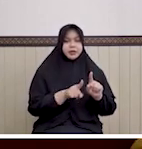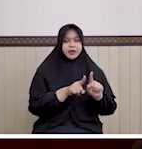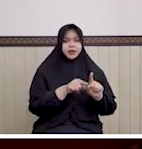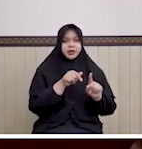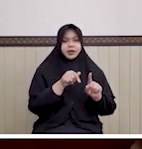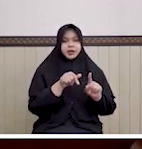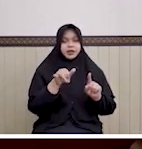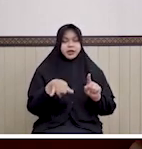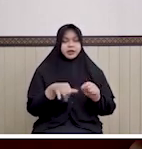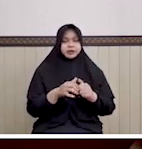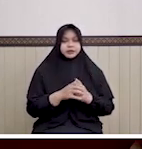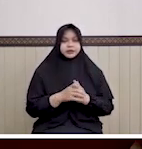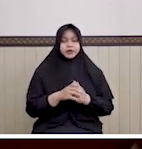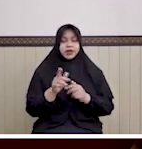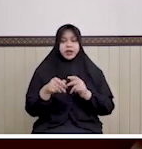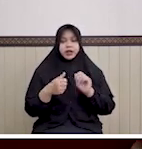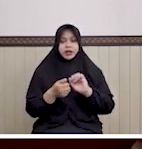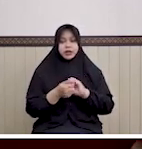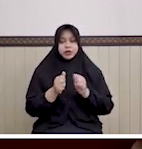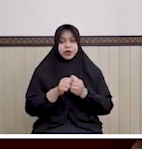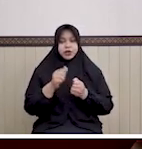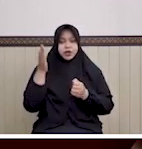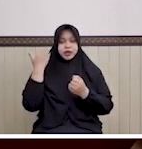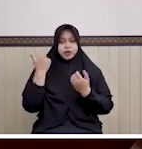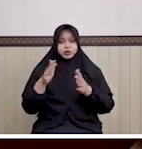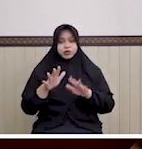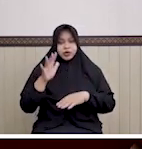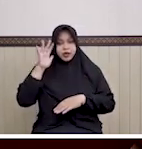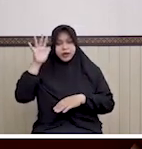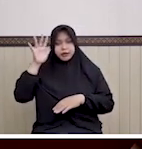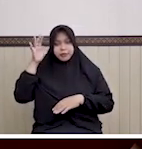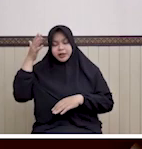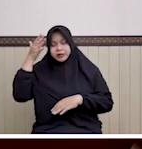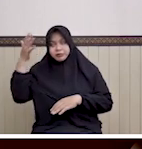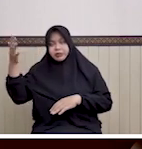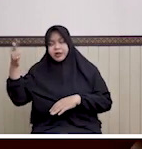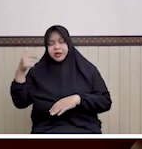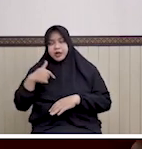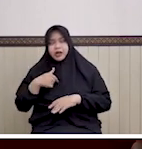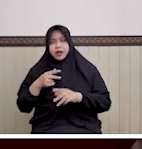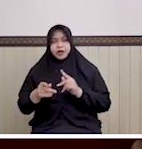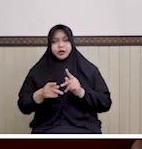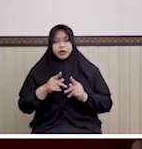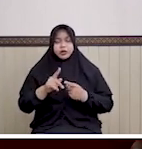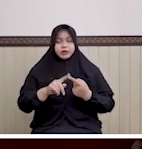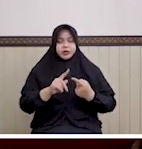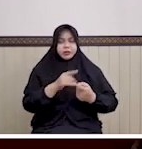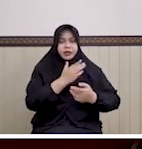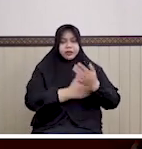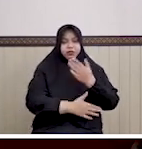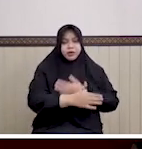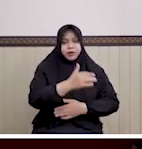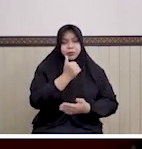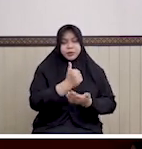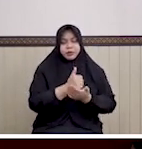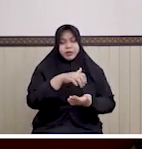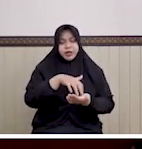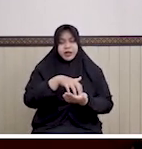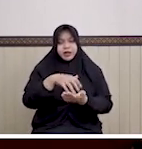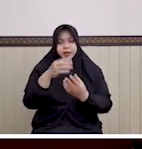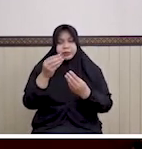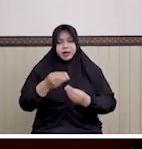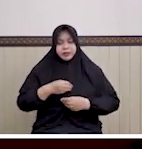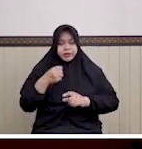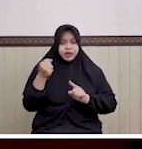Iya betul Apa dari kasus yang tadi kan sebagai sudah ke gambar ya bagaimana bahwa teman-teman difable itu sangat klentang untuk